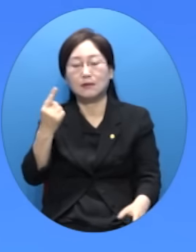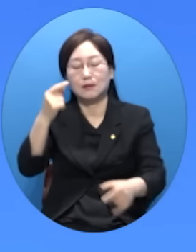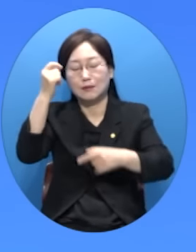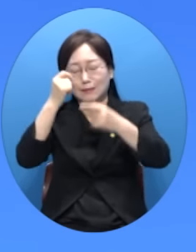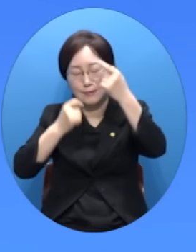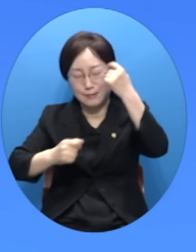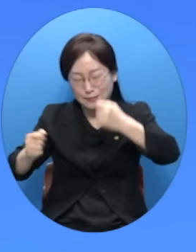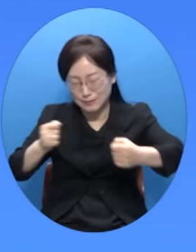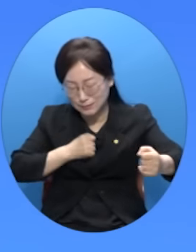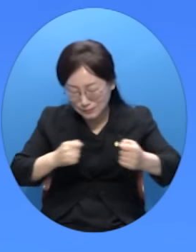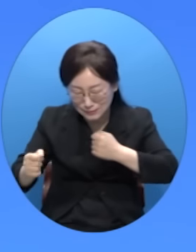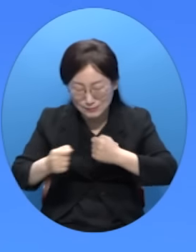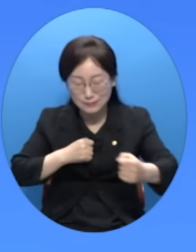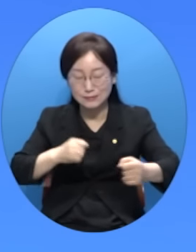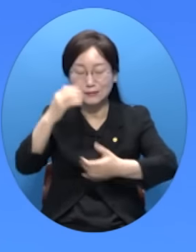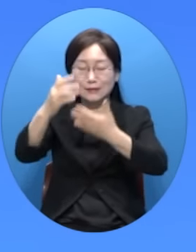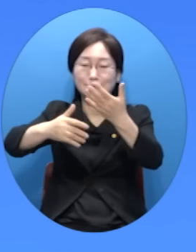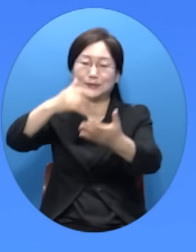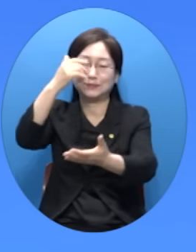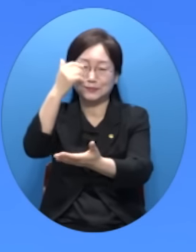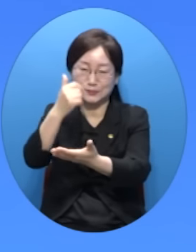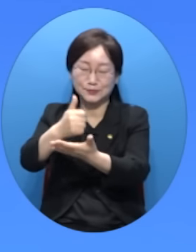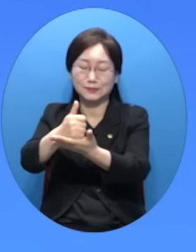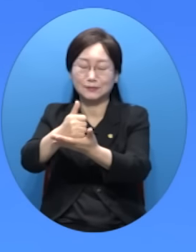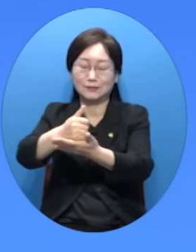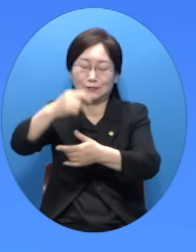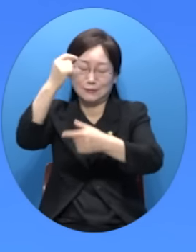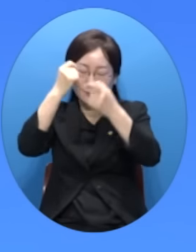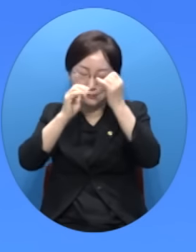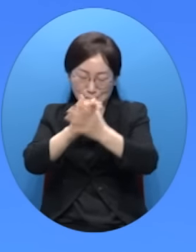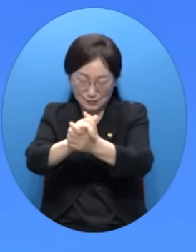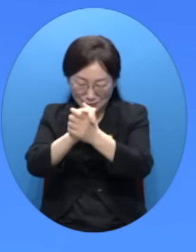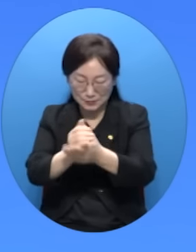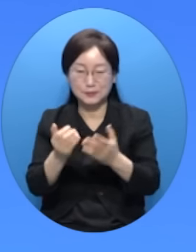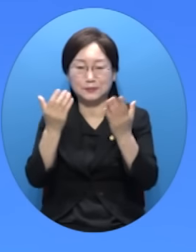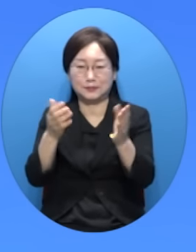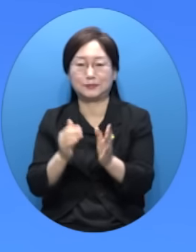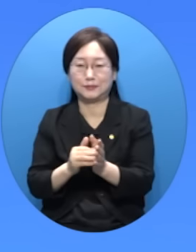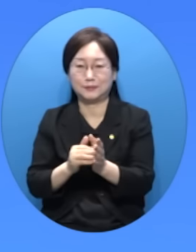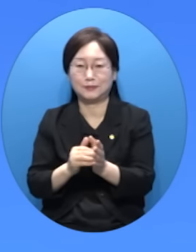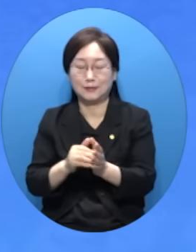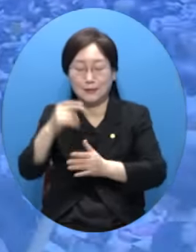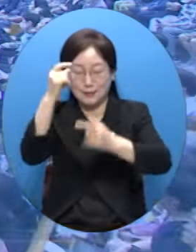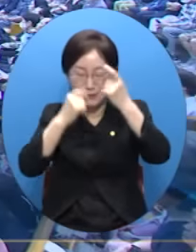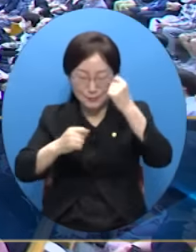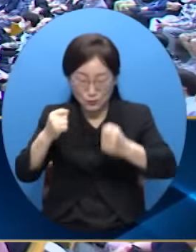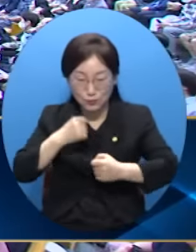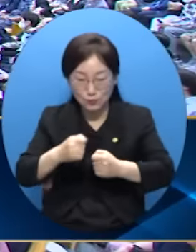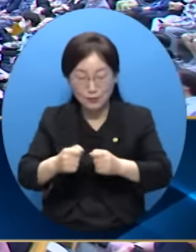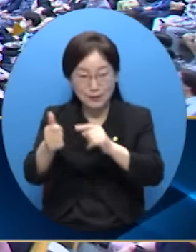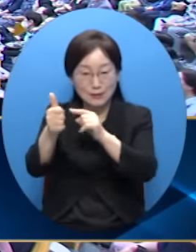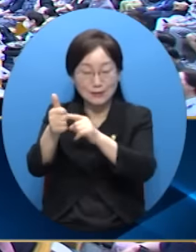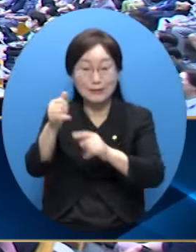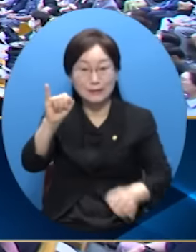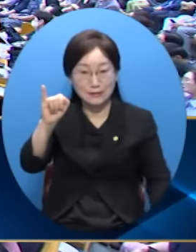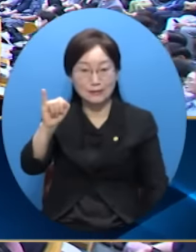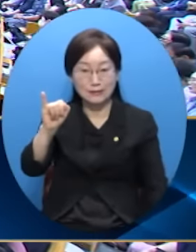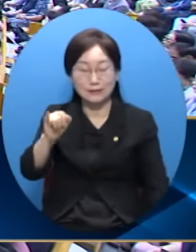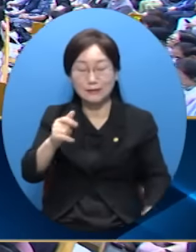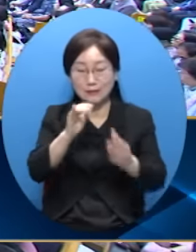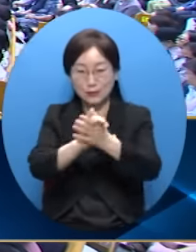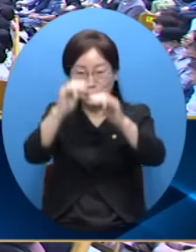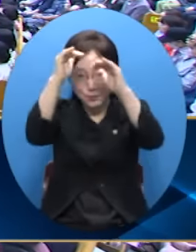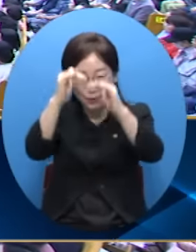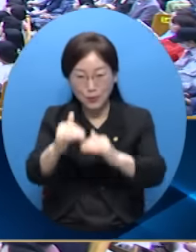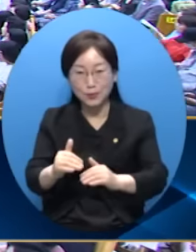통곡하며 하나님께 눈물의 기도를 드렸습니다. 통곡의 기도를 드린 시적에 그 기도의